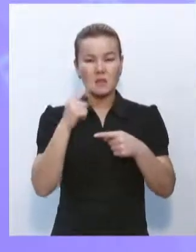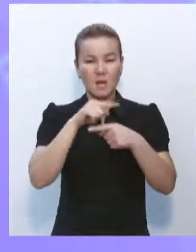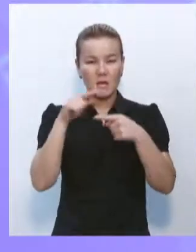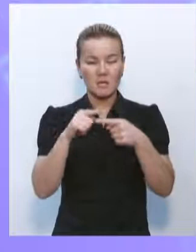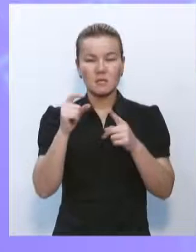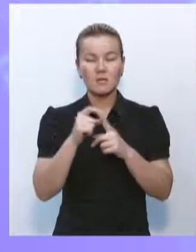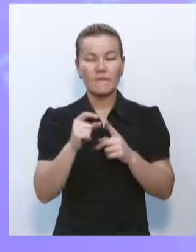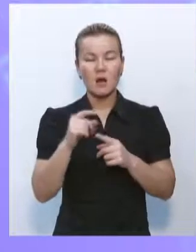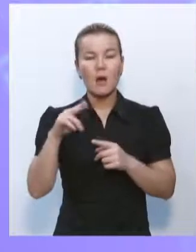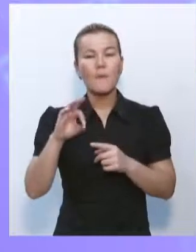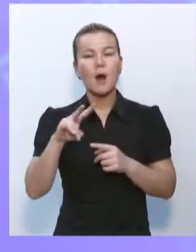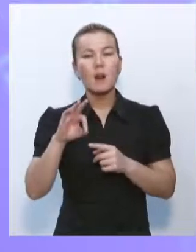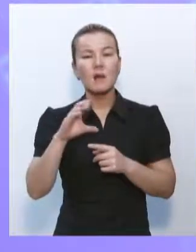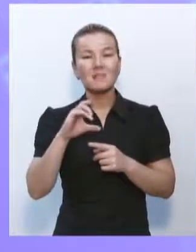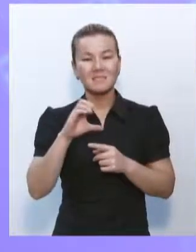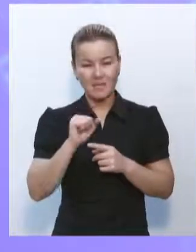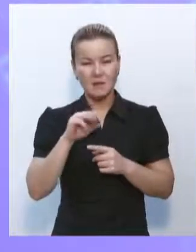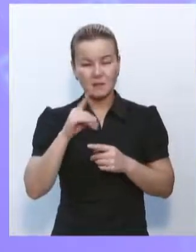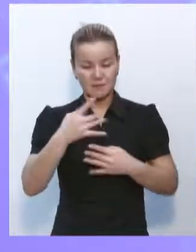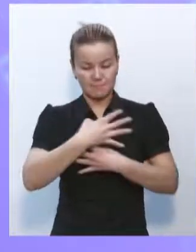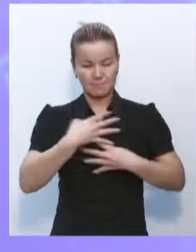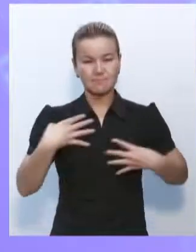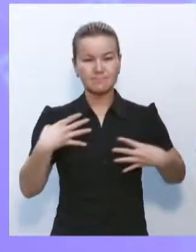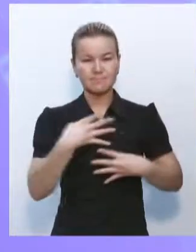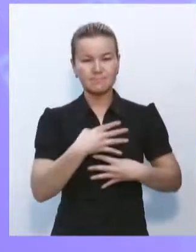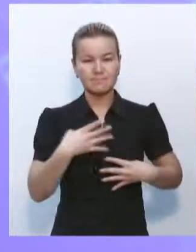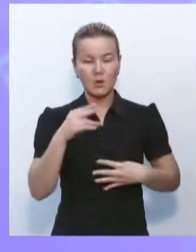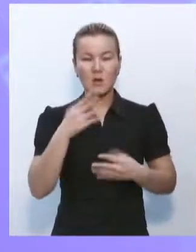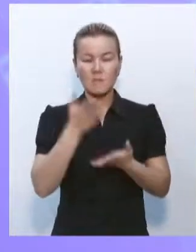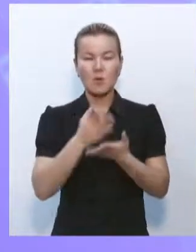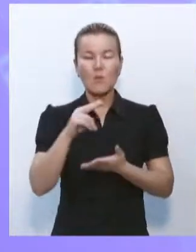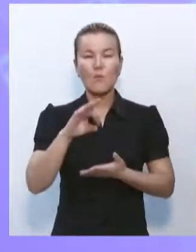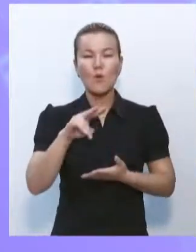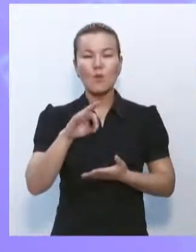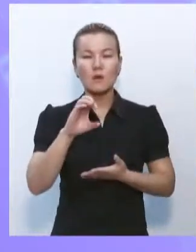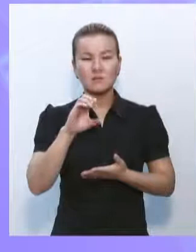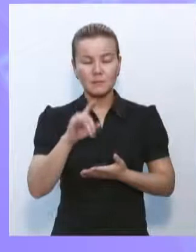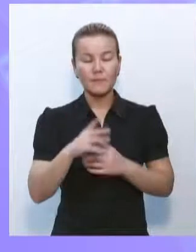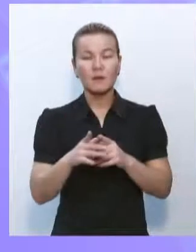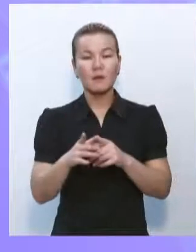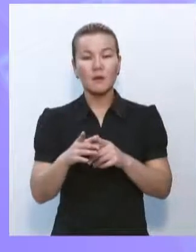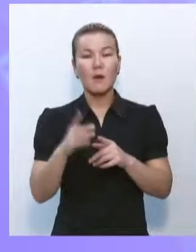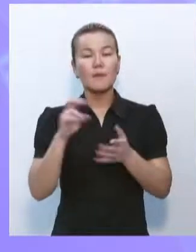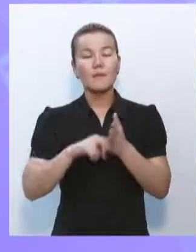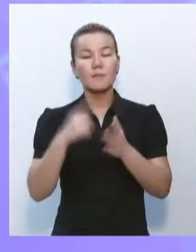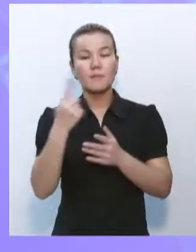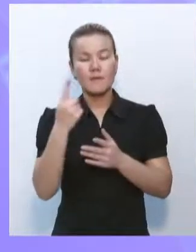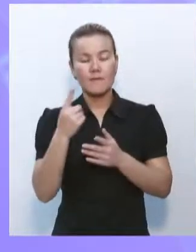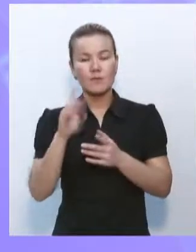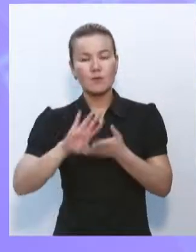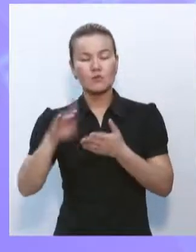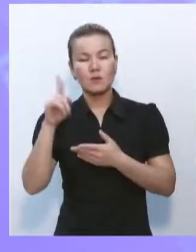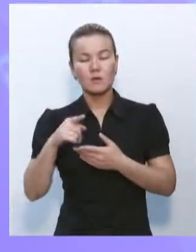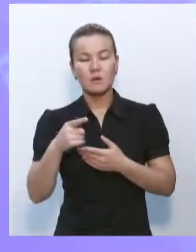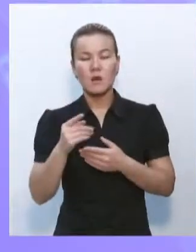Полосатый, имеющий полосы. Проверили первый безударный гласный.